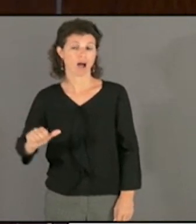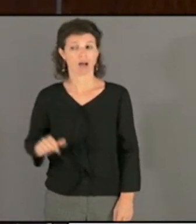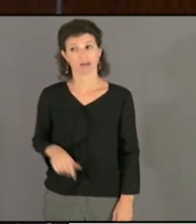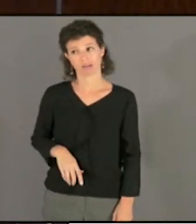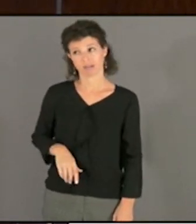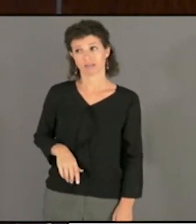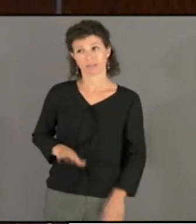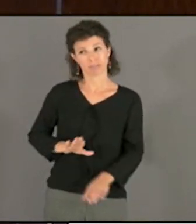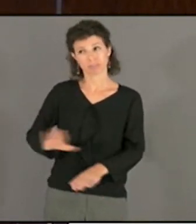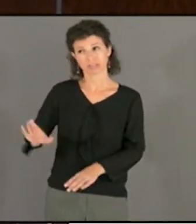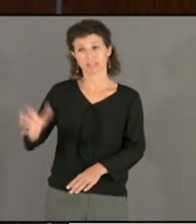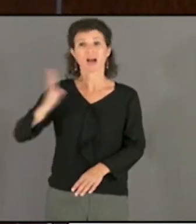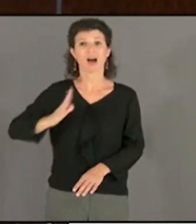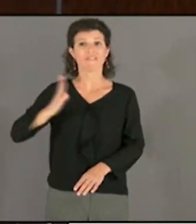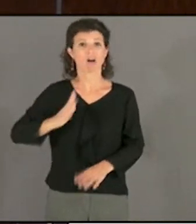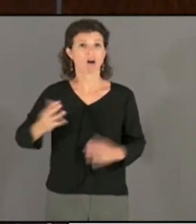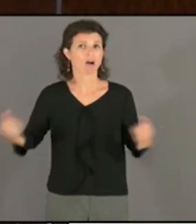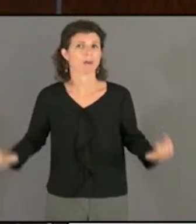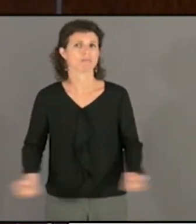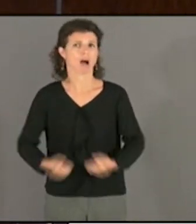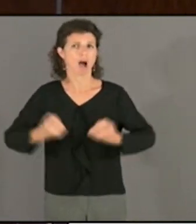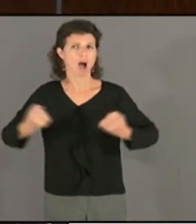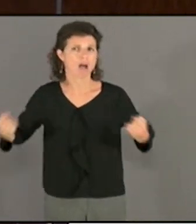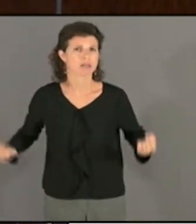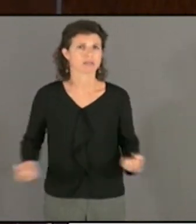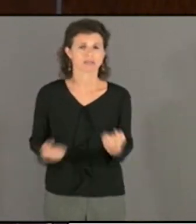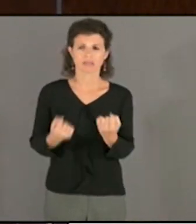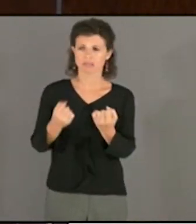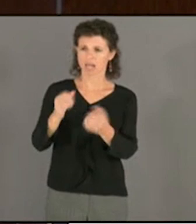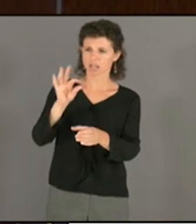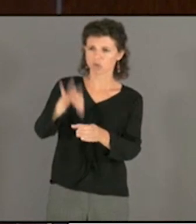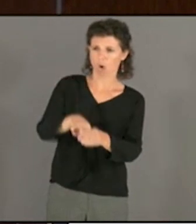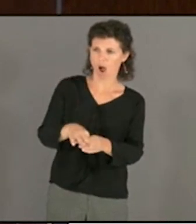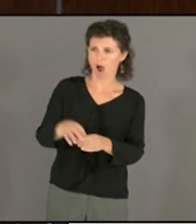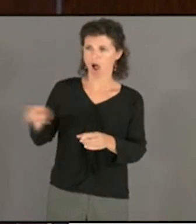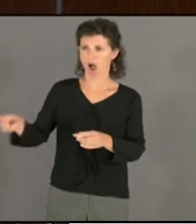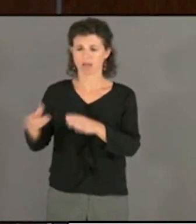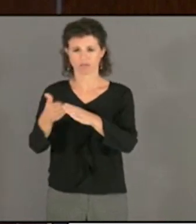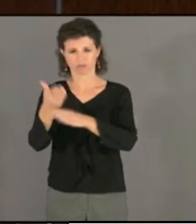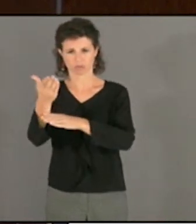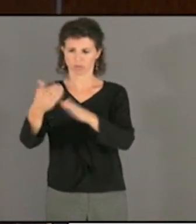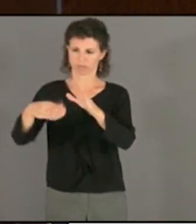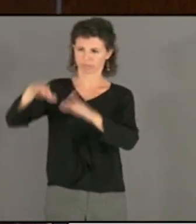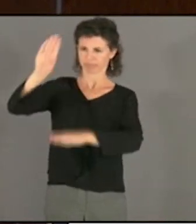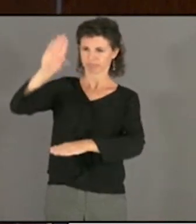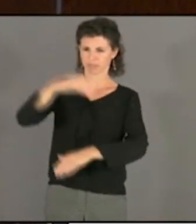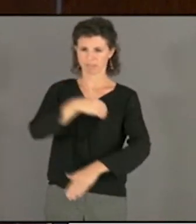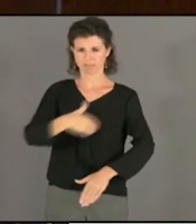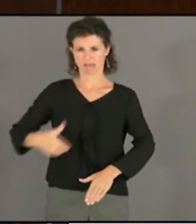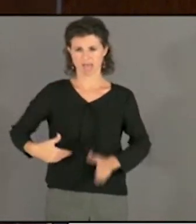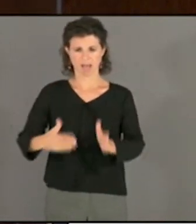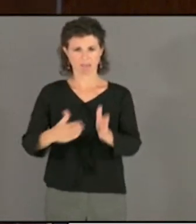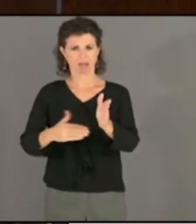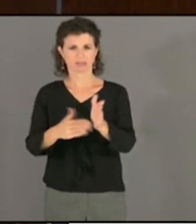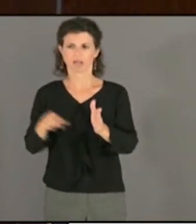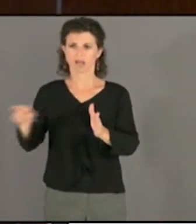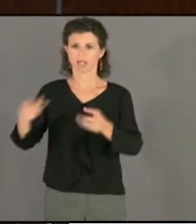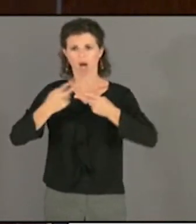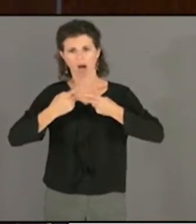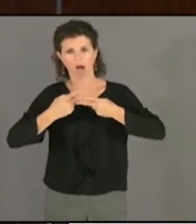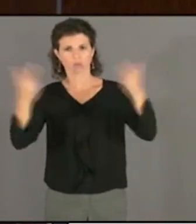campagne électorale et que vous vous présentiez comme le futur maire de Marseille, vous aviez clairement annoncé que vous vouliez faire de Marseille une